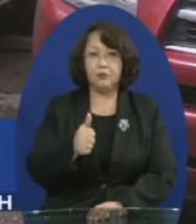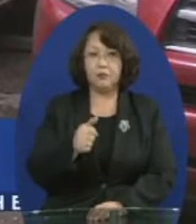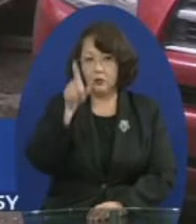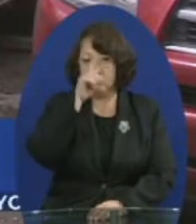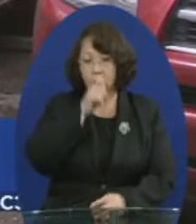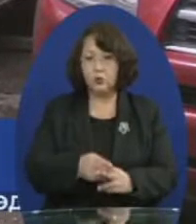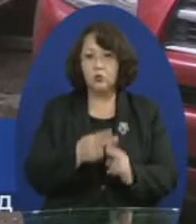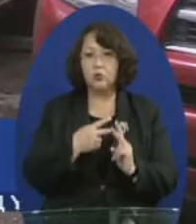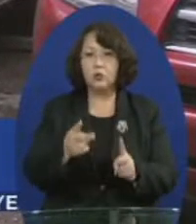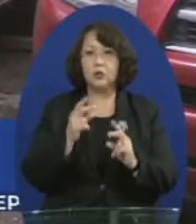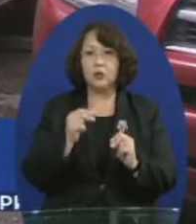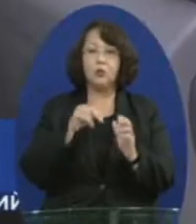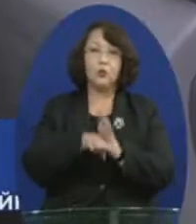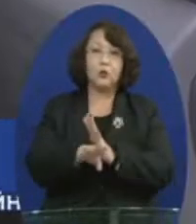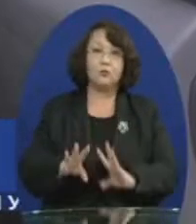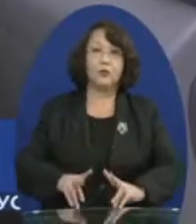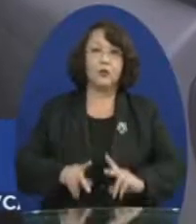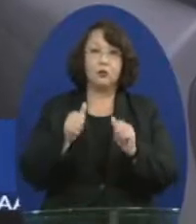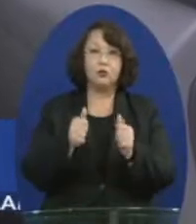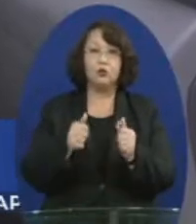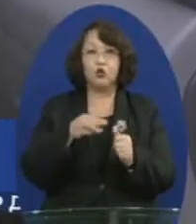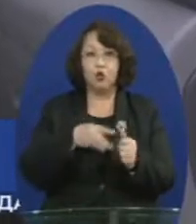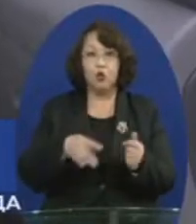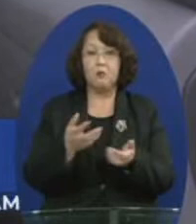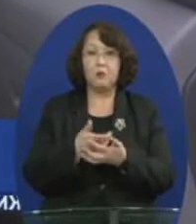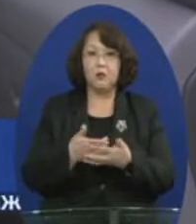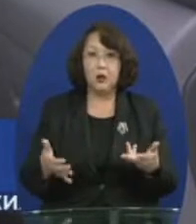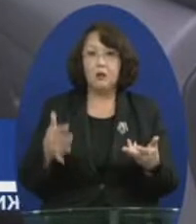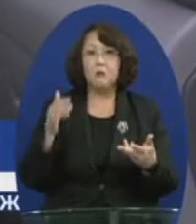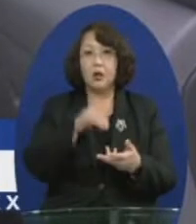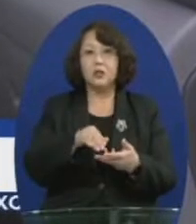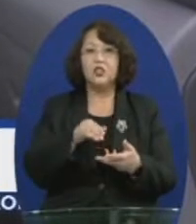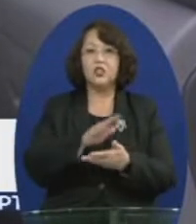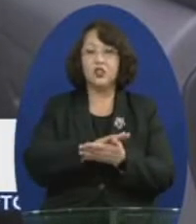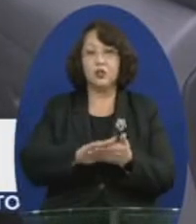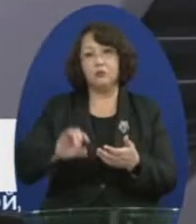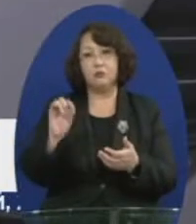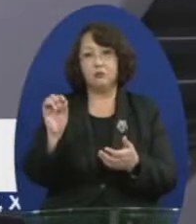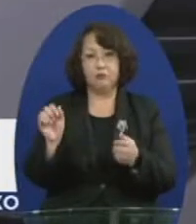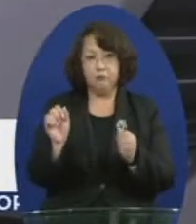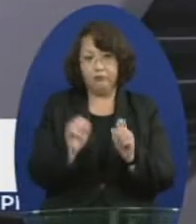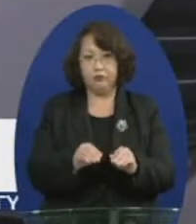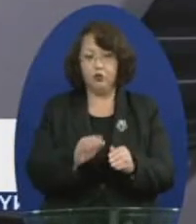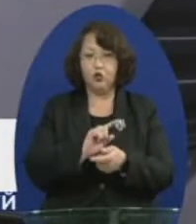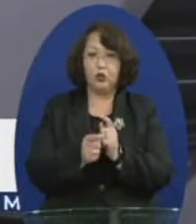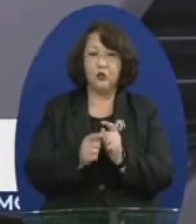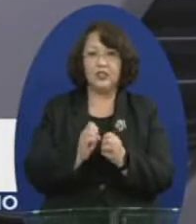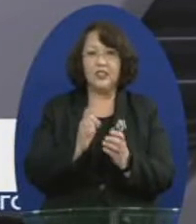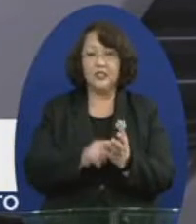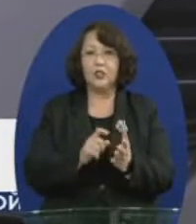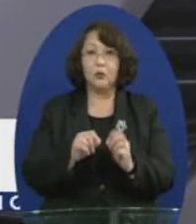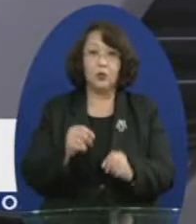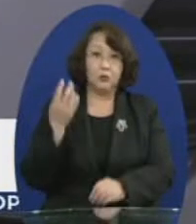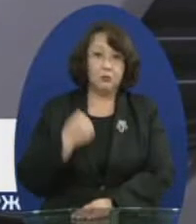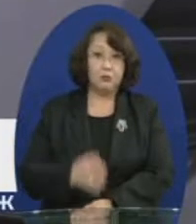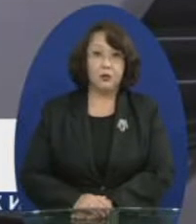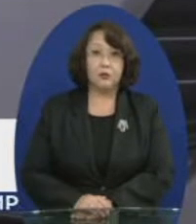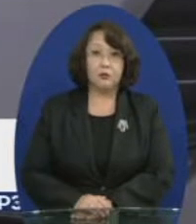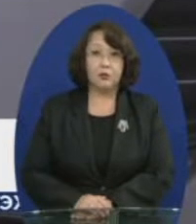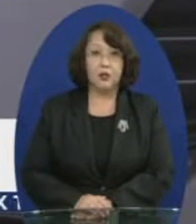мэндийн тусламж үйлчилгээний чанар хүртээмжийг сайжруулж тоног төхөөрөмж автомашины фарк шинжилгээ хийх зайлшгүй шаардлагатай тулгараад